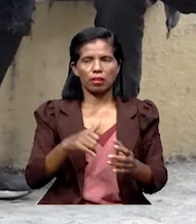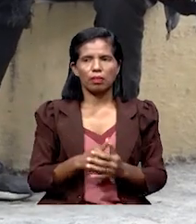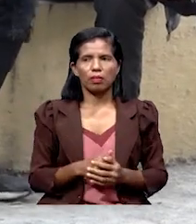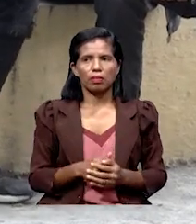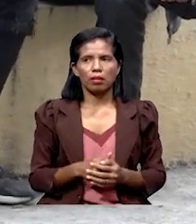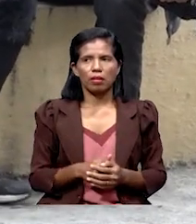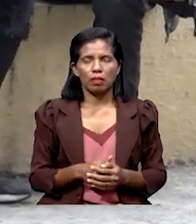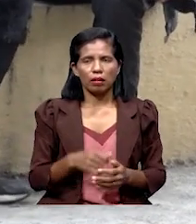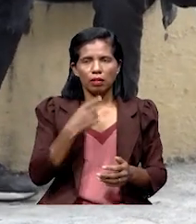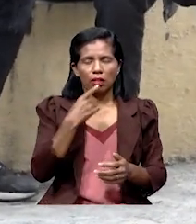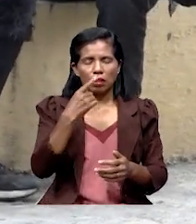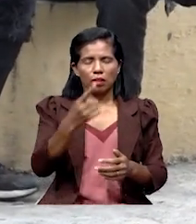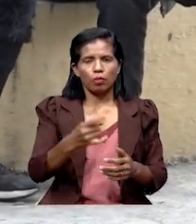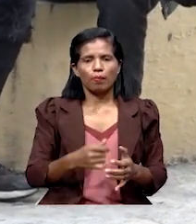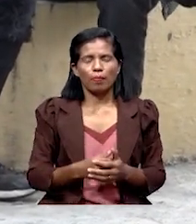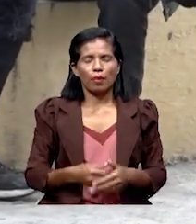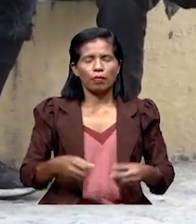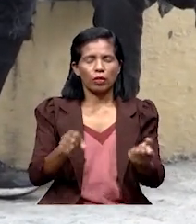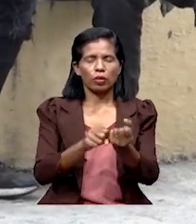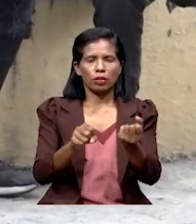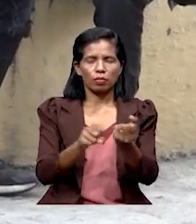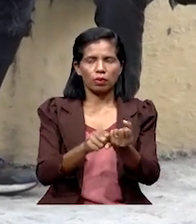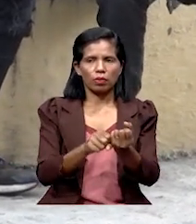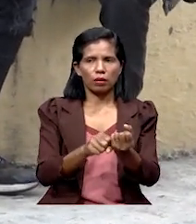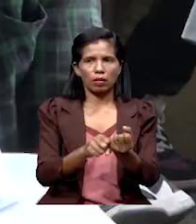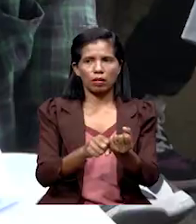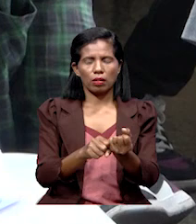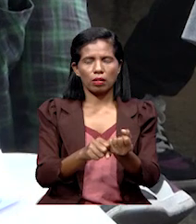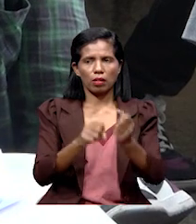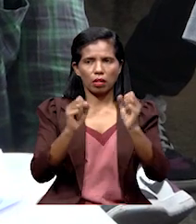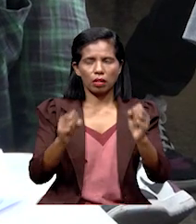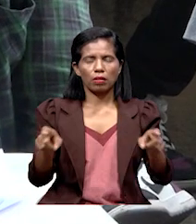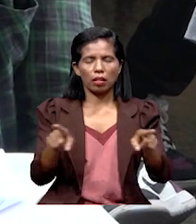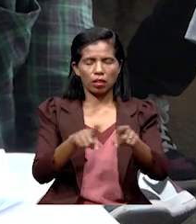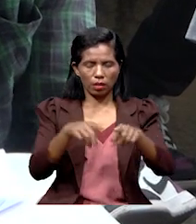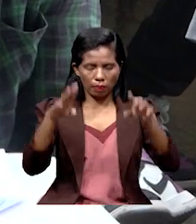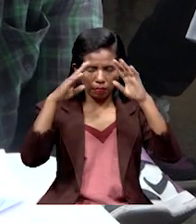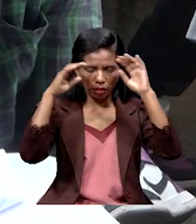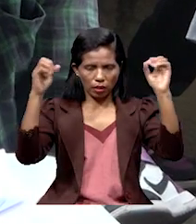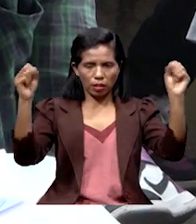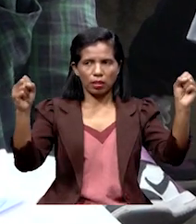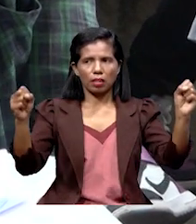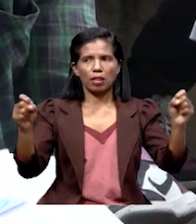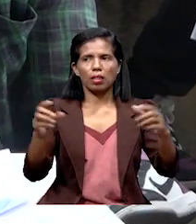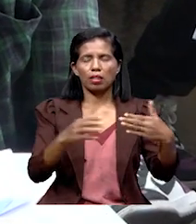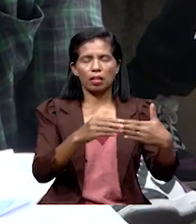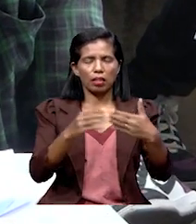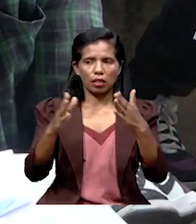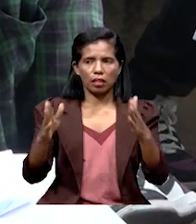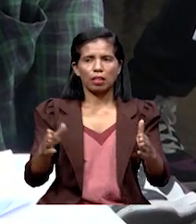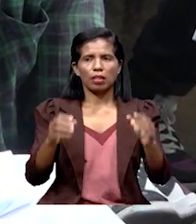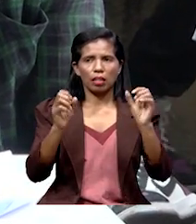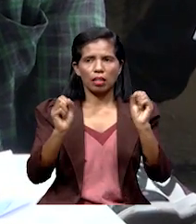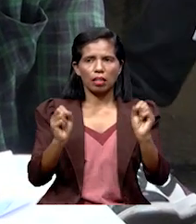seluk, gama lemurai reforsa, fo apoyu ba tenente jenderal lere anan timur, atu sai presidente republika, tamba nudar lider resistensia, nebe